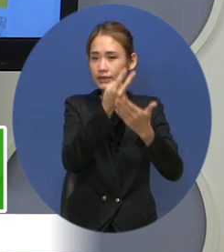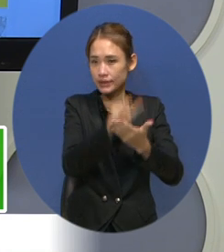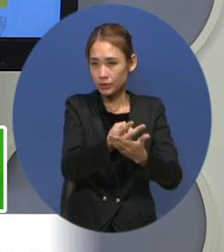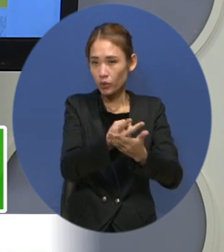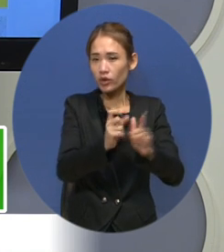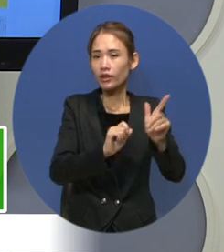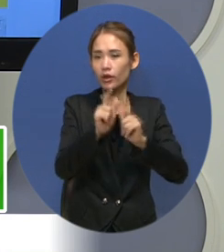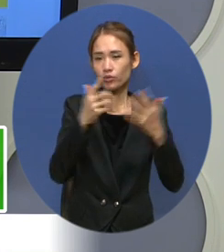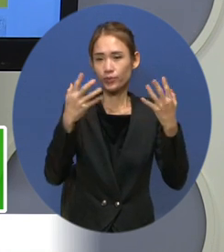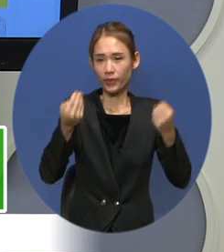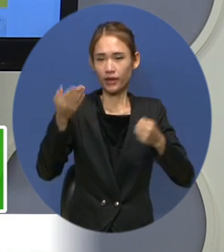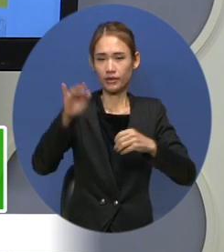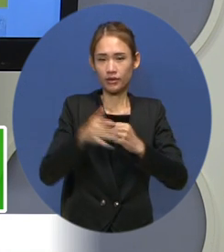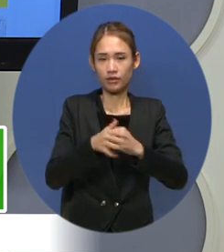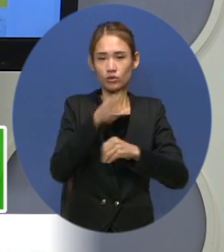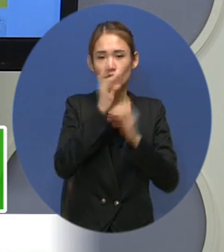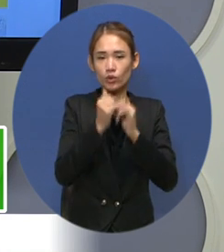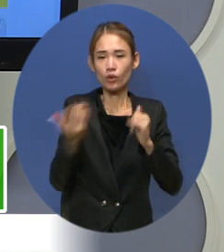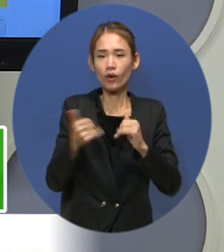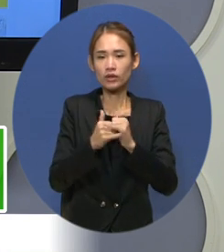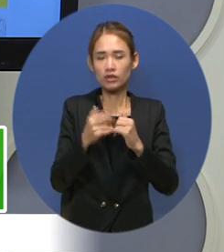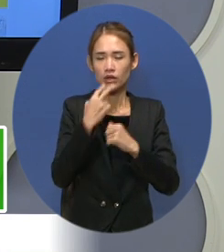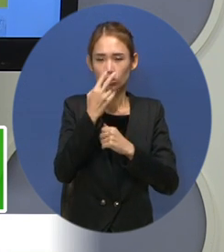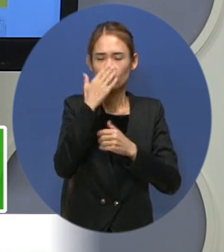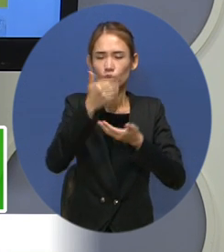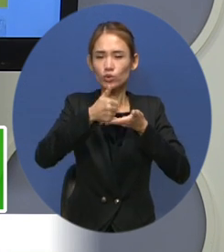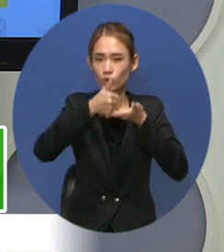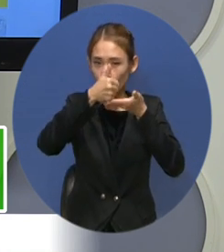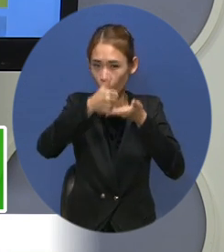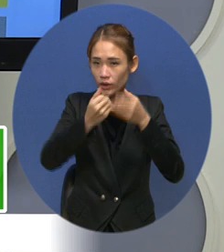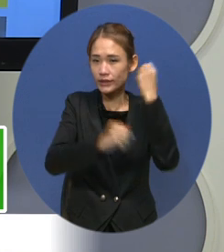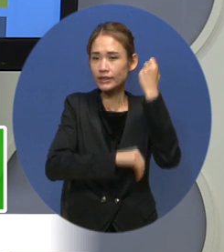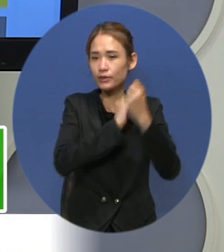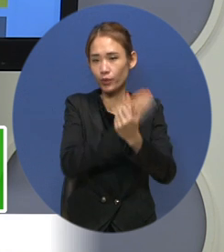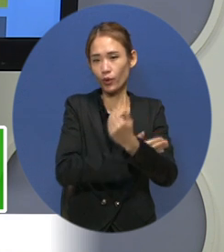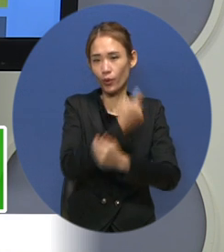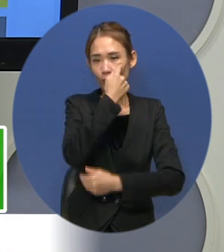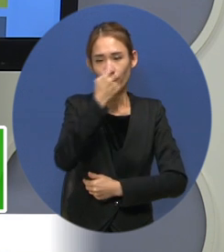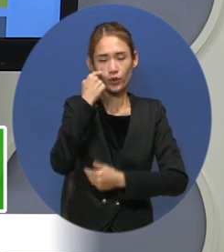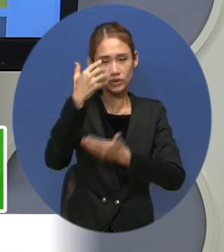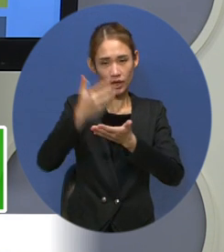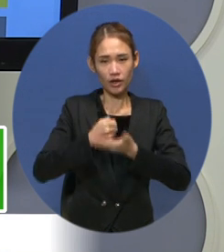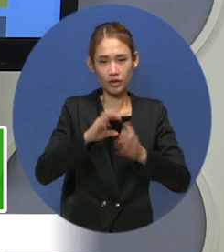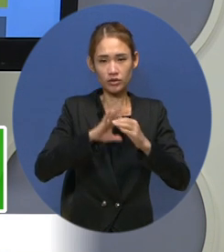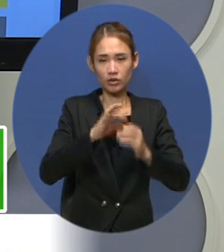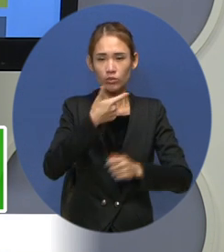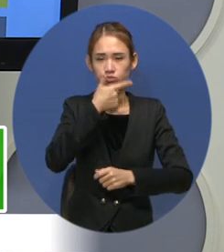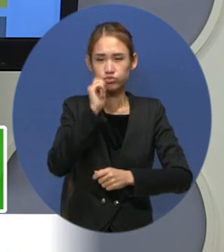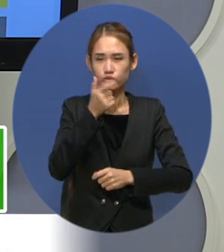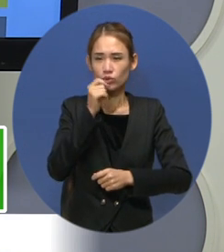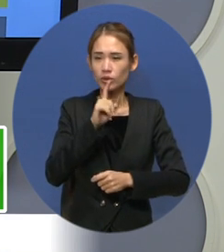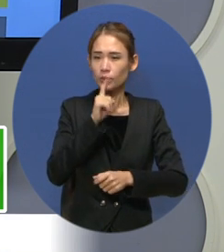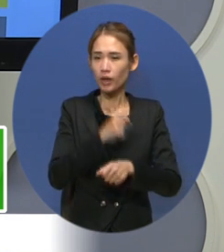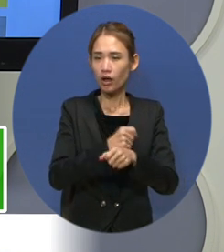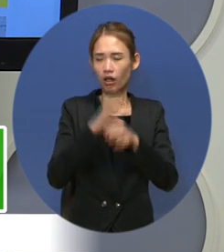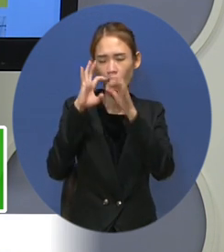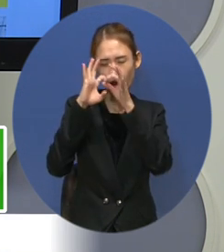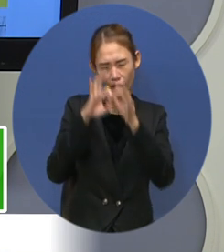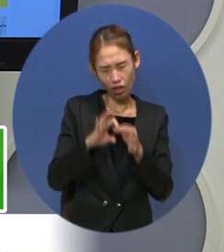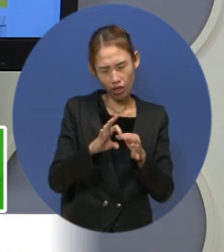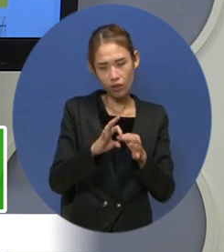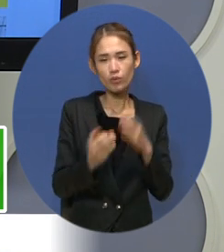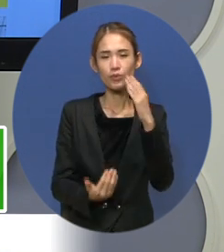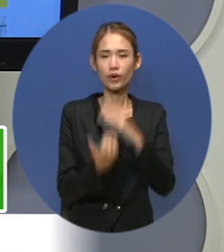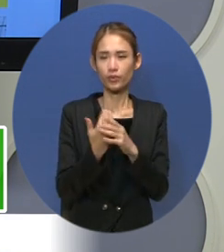요양병원 2 노인 환자의 존엄성과 기본권 보장에 있어 미흡하다는 지적이 끊임없이 제기돼